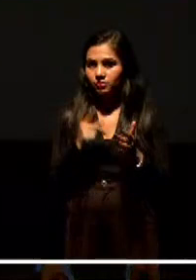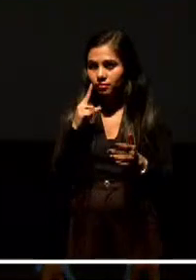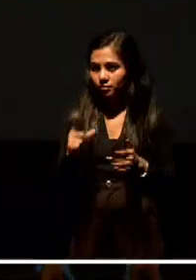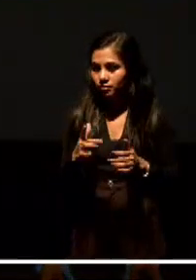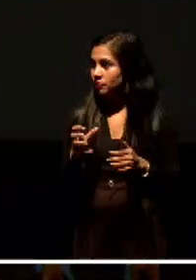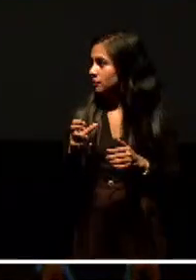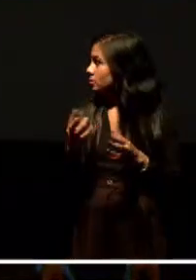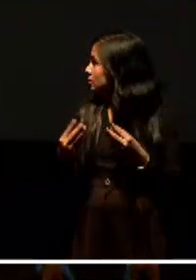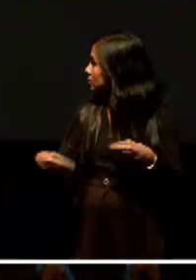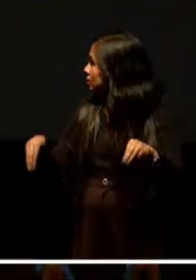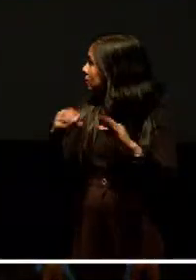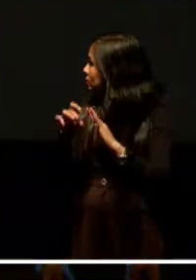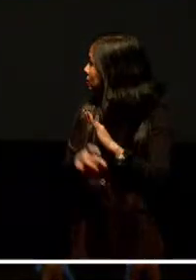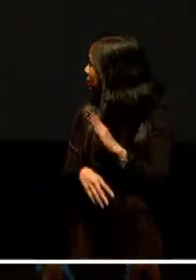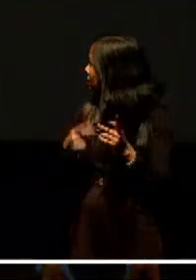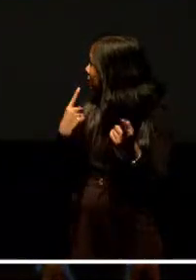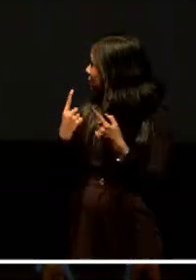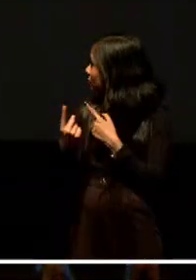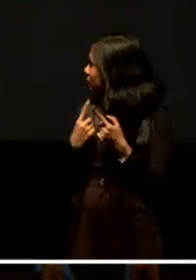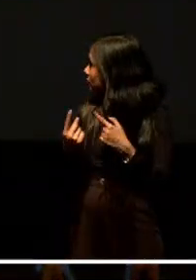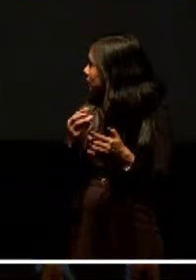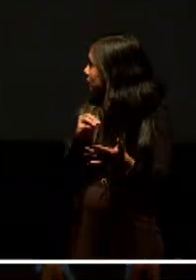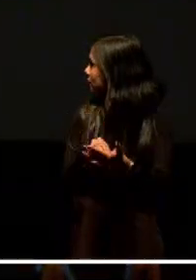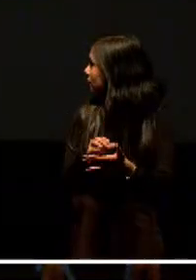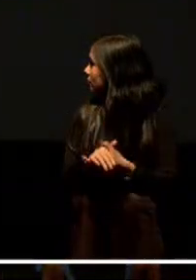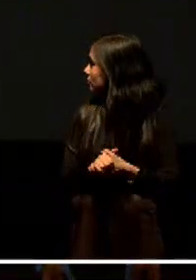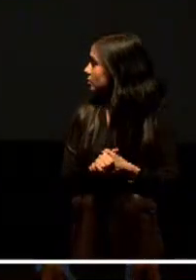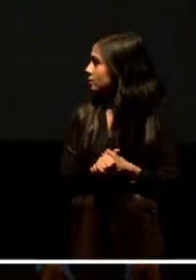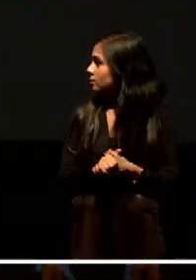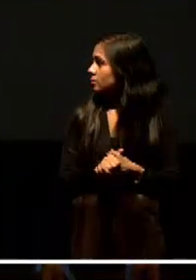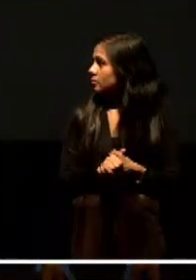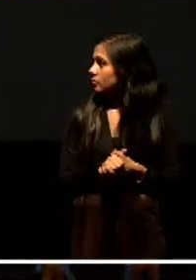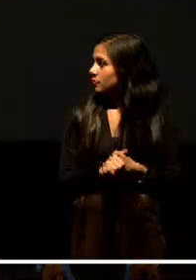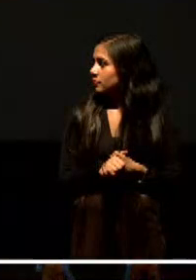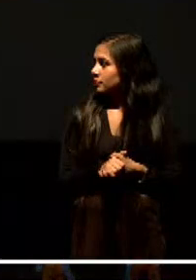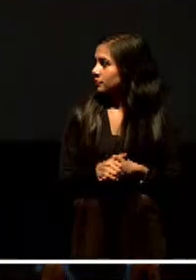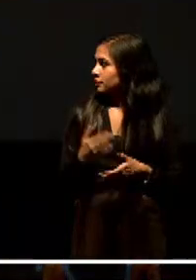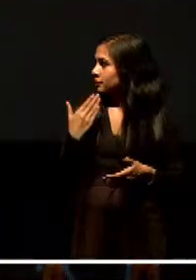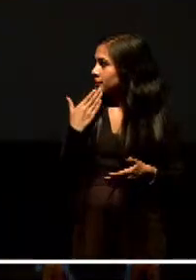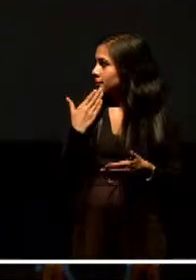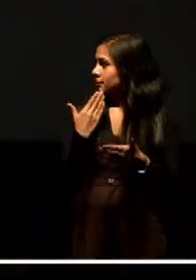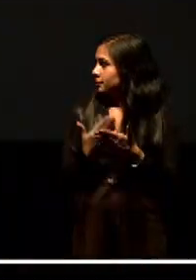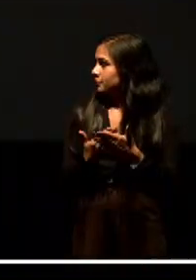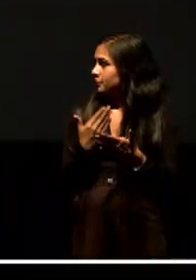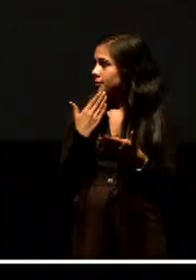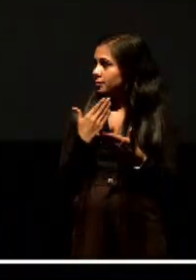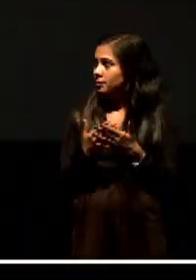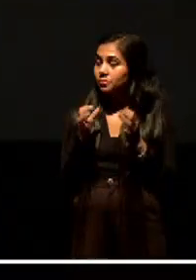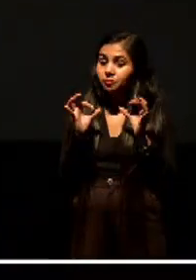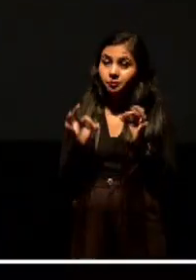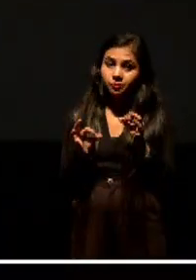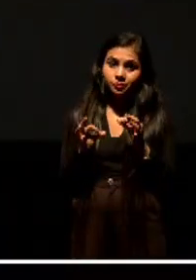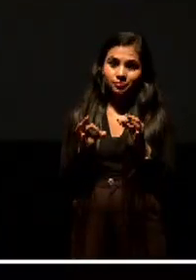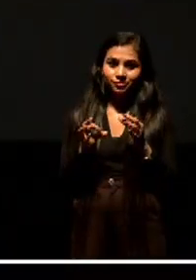थोड़ा विस्तार से बात करेंगे। थैंक यू वेरी मच। थैंक यू सर, आपने बहुत ही इतने अच्छे ढंग से बताया, आपने